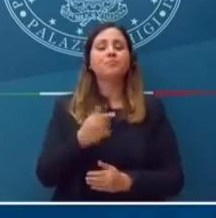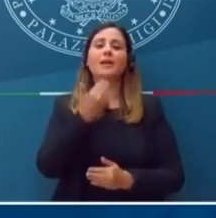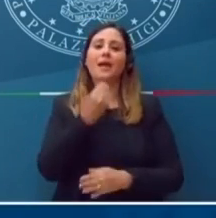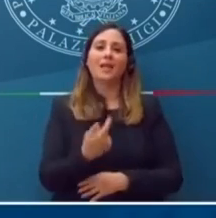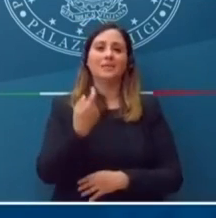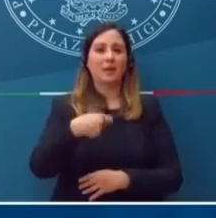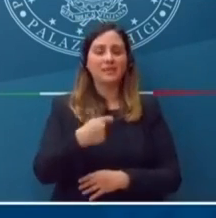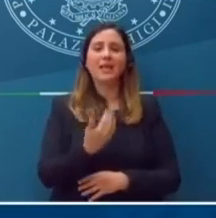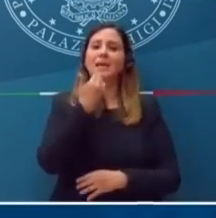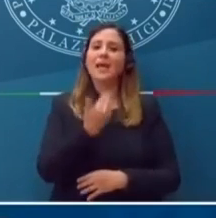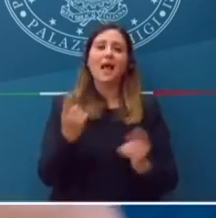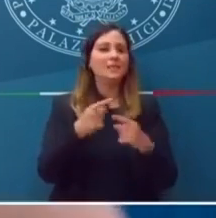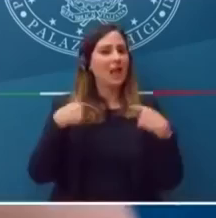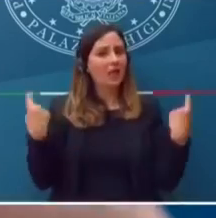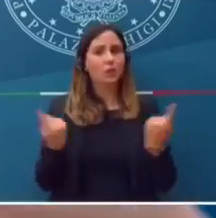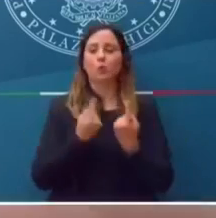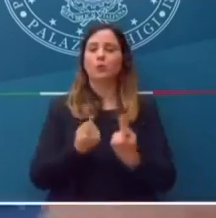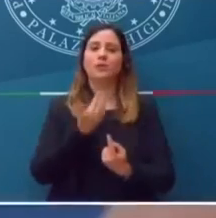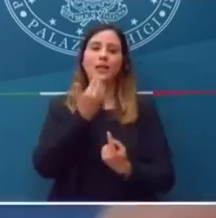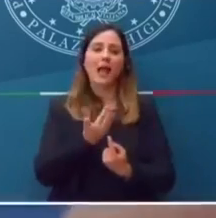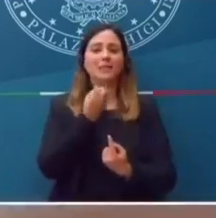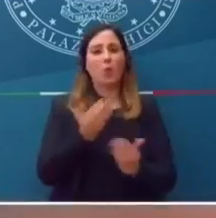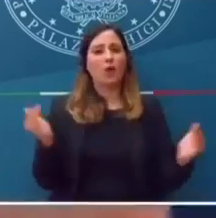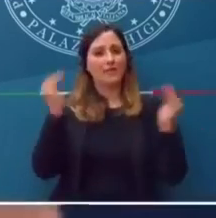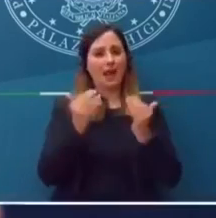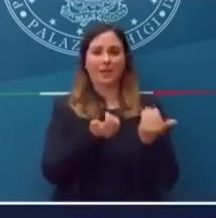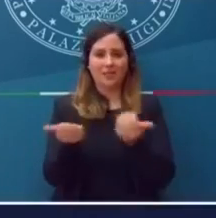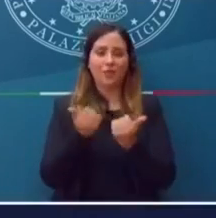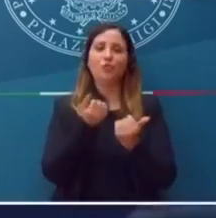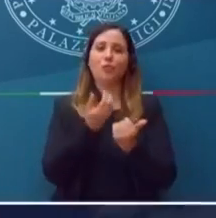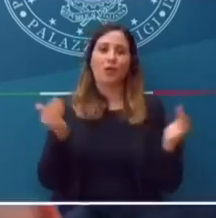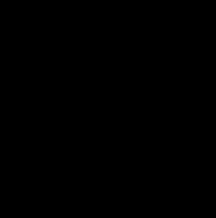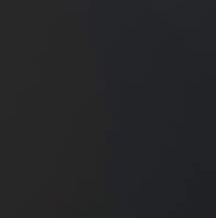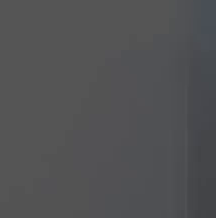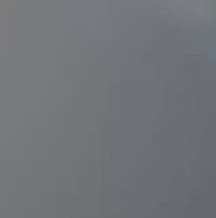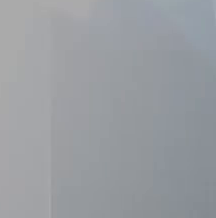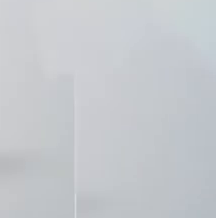grazie a tutti voi. Grazie. E buona serata. Buonasera, arrivederci.